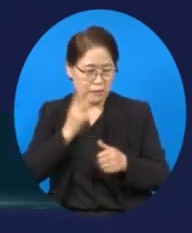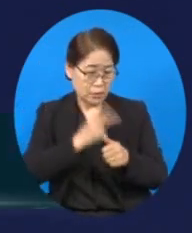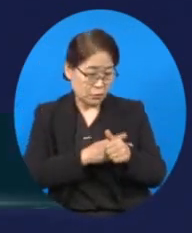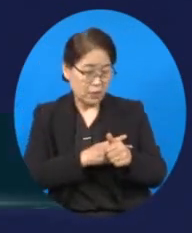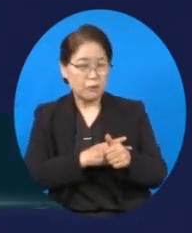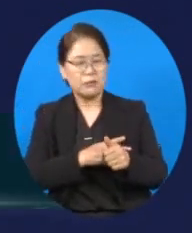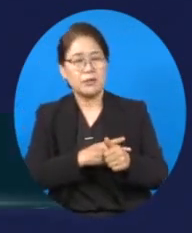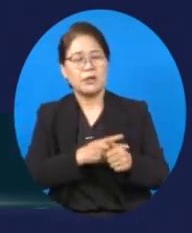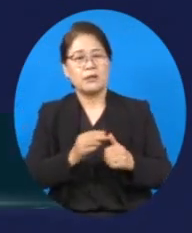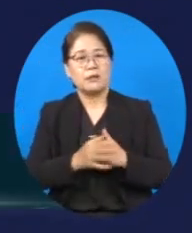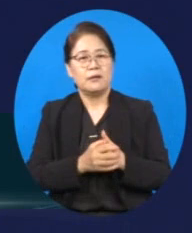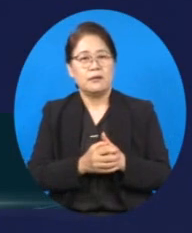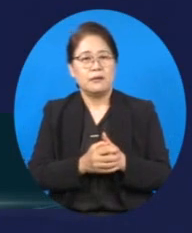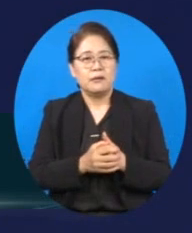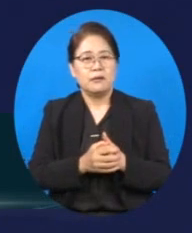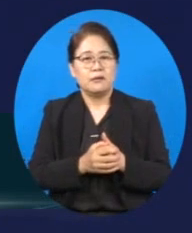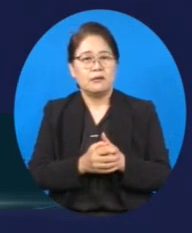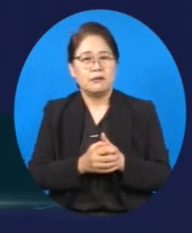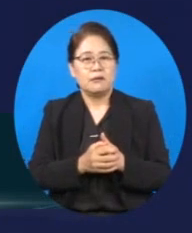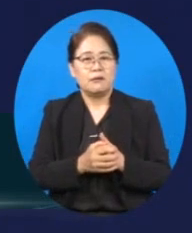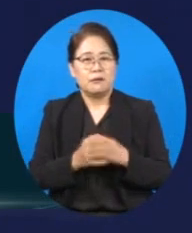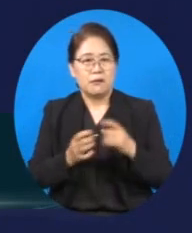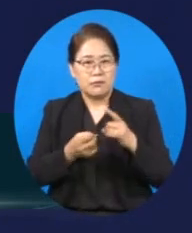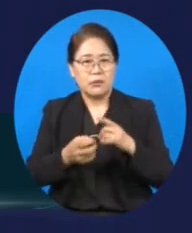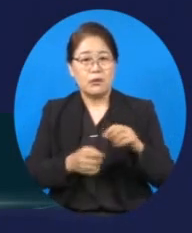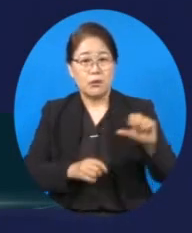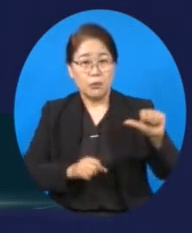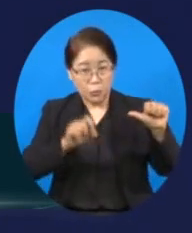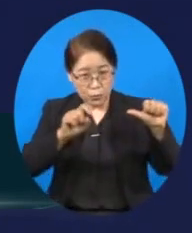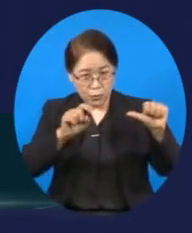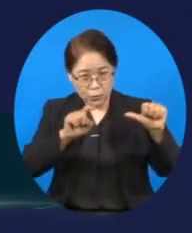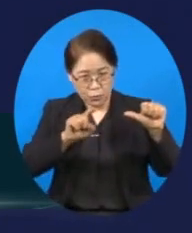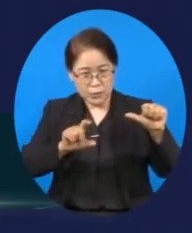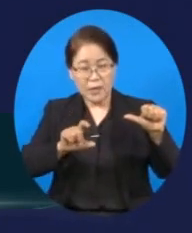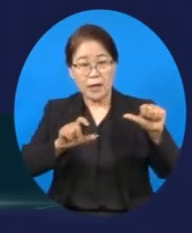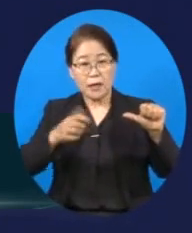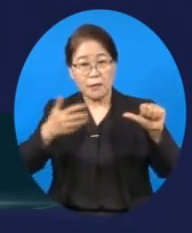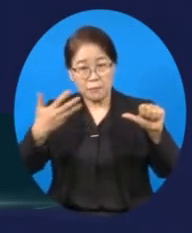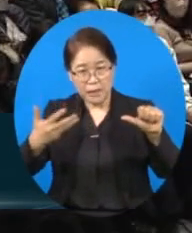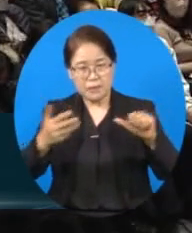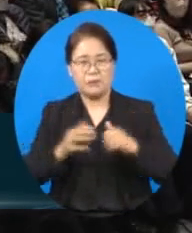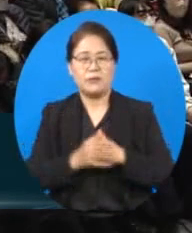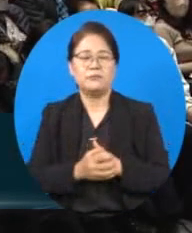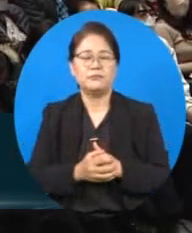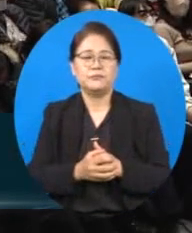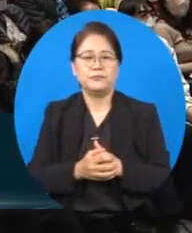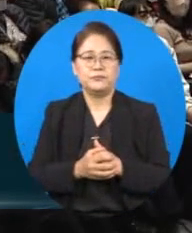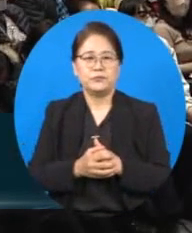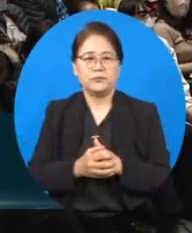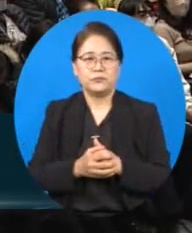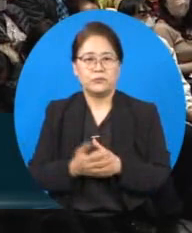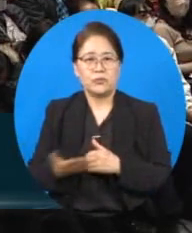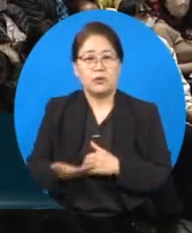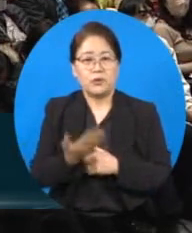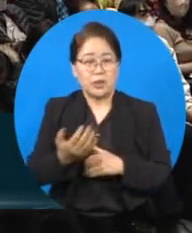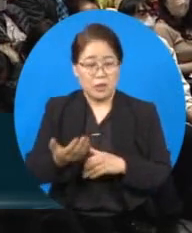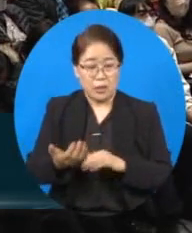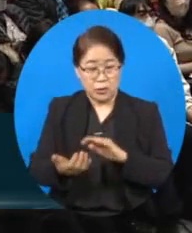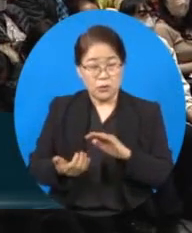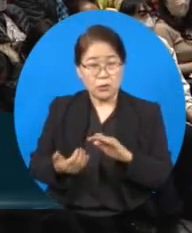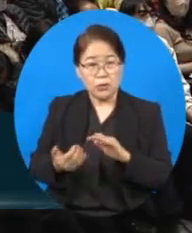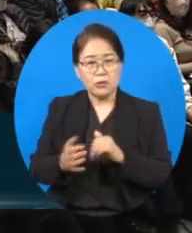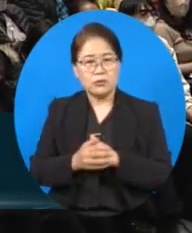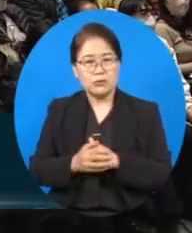우리가 방금 전에도 읽었지만 에베소 5장 8절에서 이렇게 말하고 있어요 다시 한번요 너희가 전에는